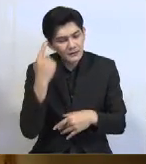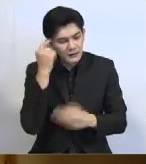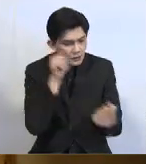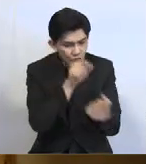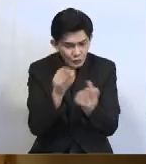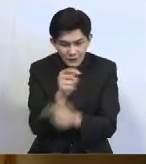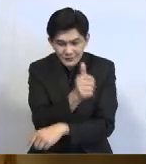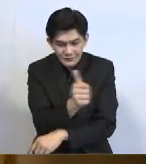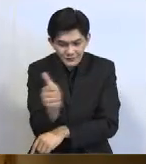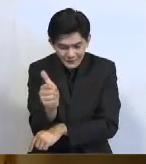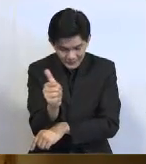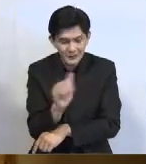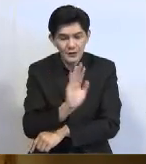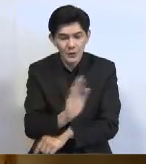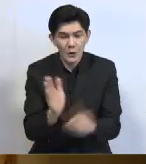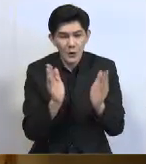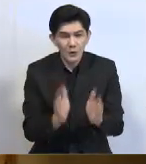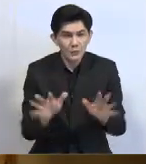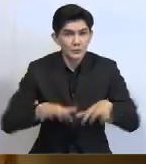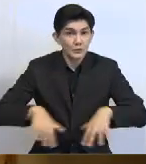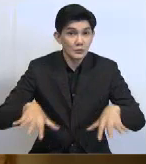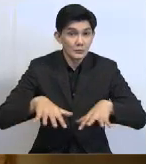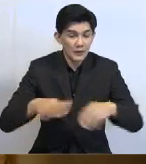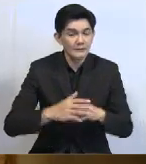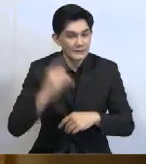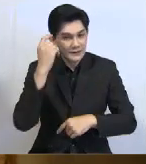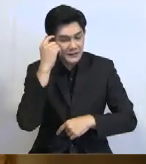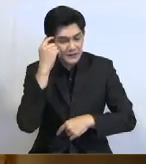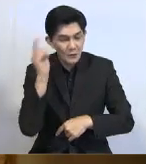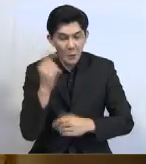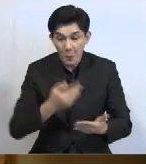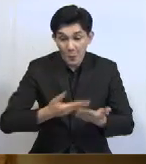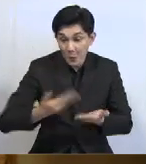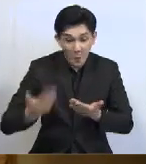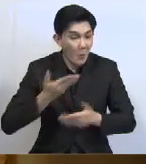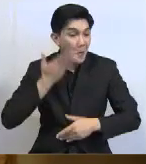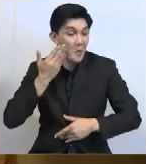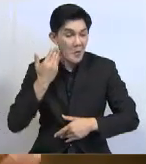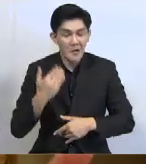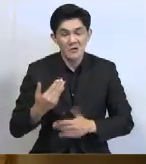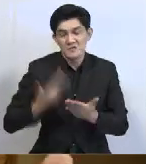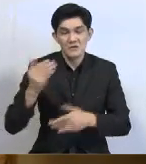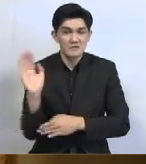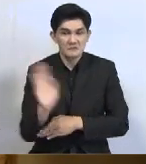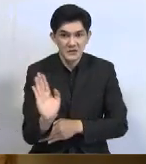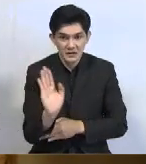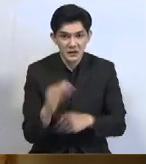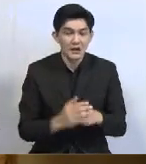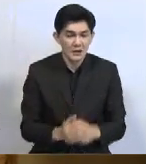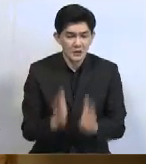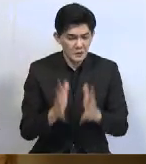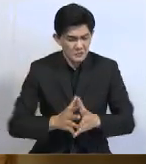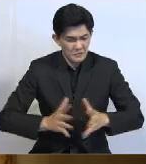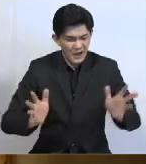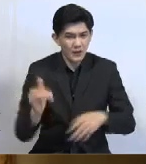กว่าสำหรับมนุษย์ทั่วๆไปไม่ใช่ชีวิตที่ฟุ้งเฟ้อหรูหราในขณะที่คนอีกเป็นจำนวนม